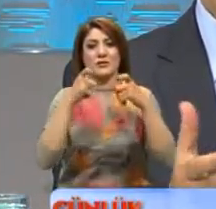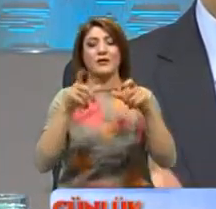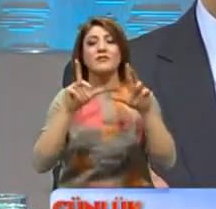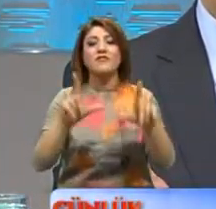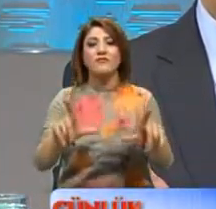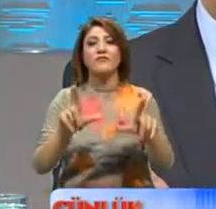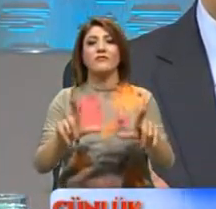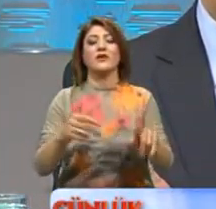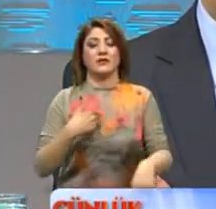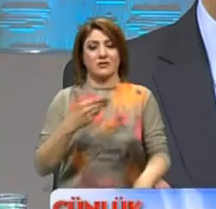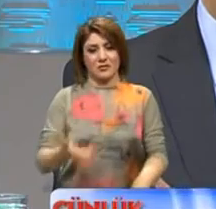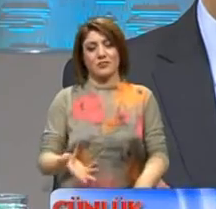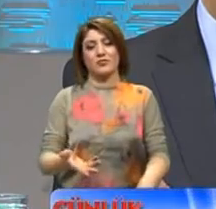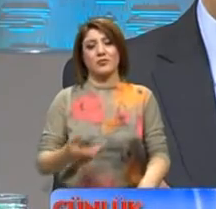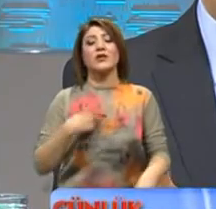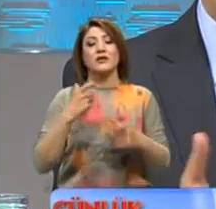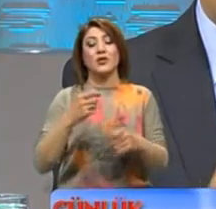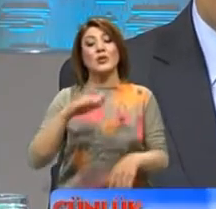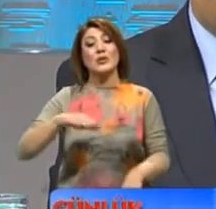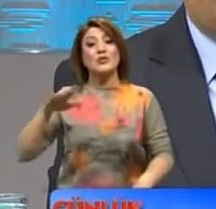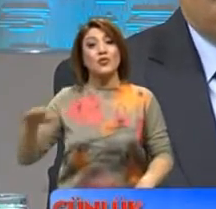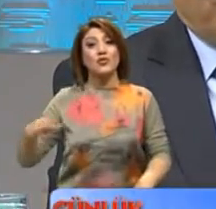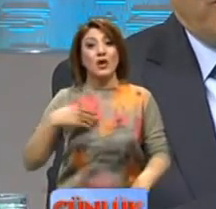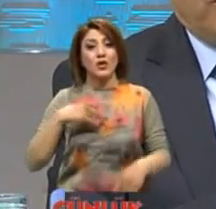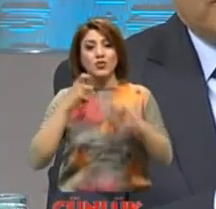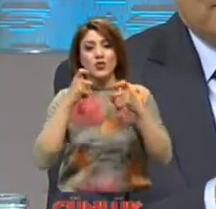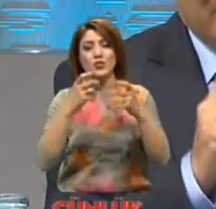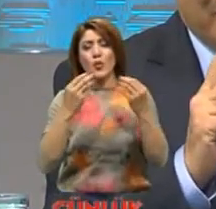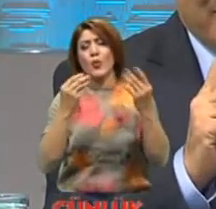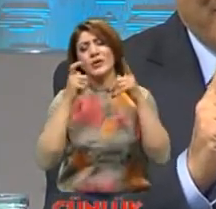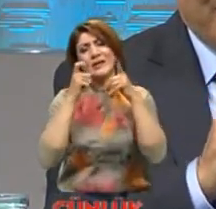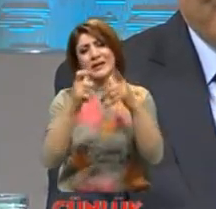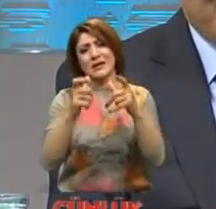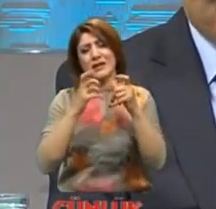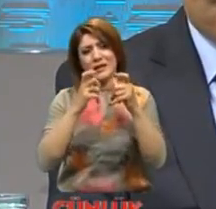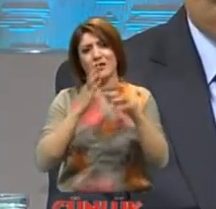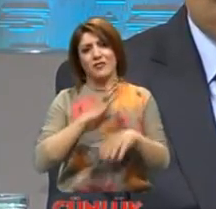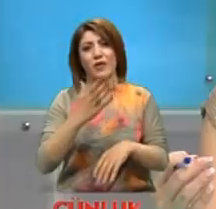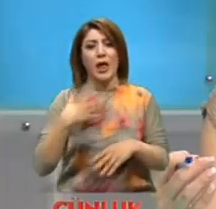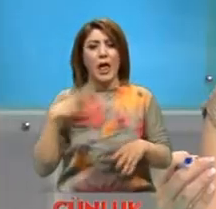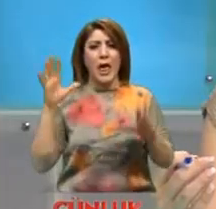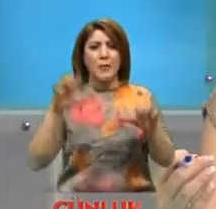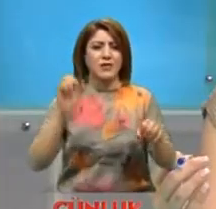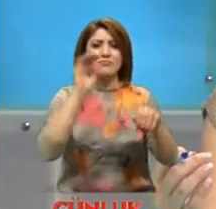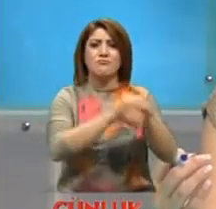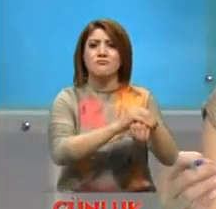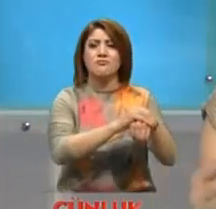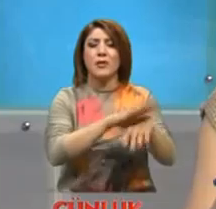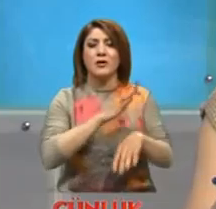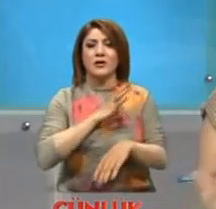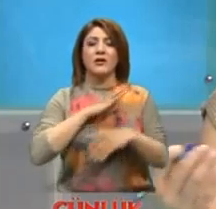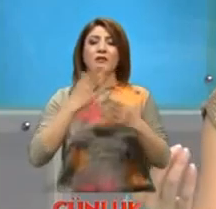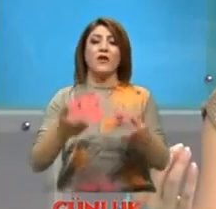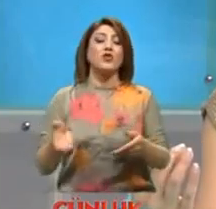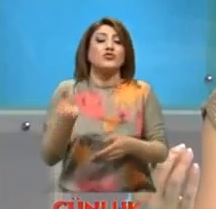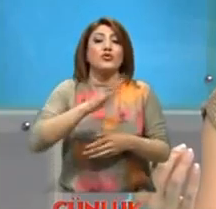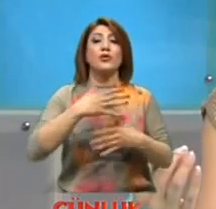Çocuklara karşı bu kadar anlattıktan sonra. Bir de çocuklar o kadar dikkatli ki Sayın Valim. Yani hemen yakalarlar. Hemen yakalıyorlar ve ondan sonra da